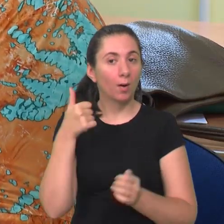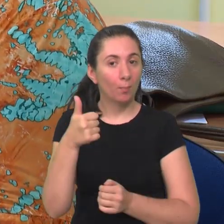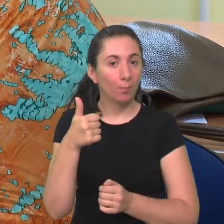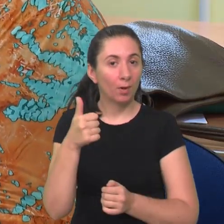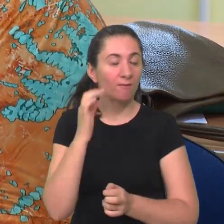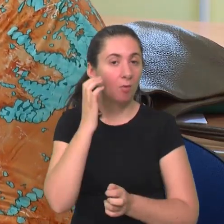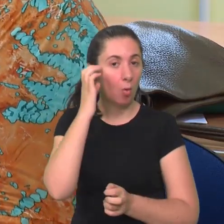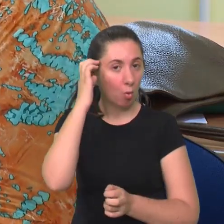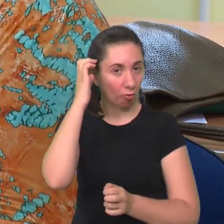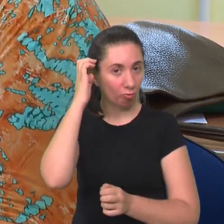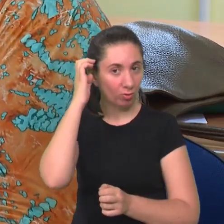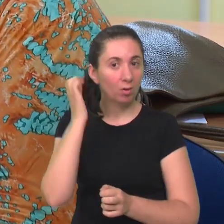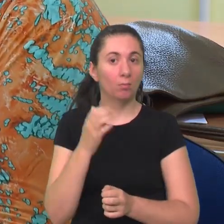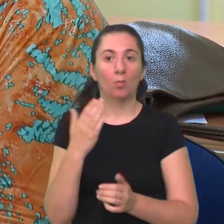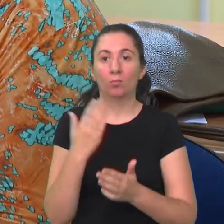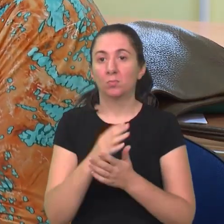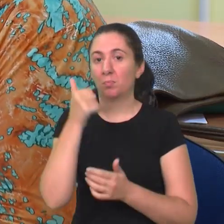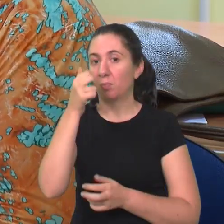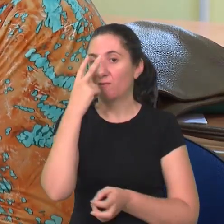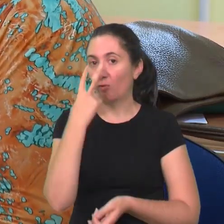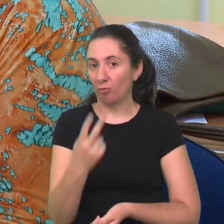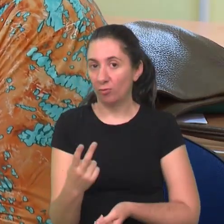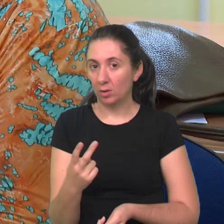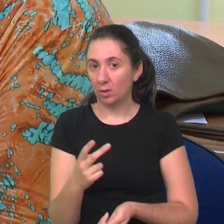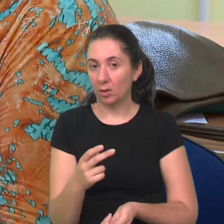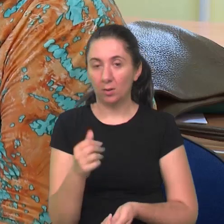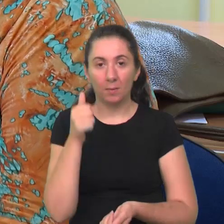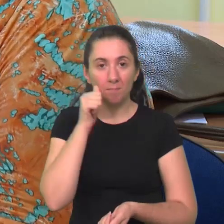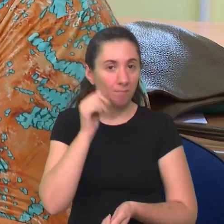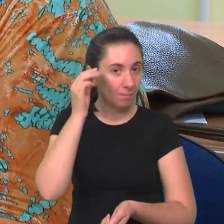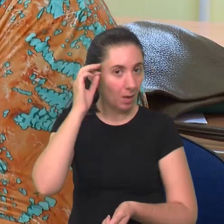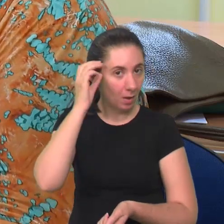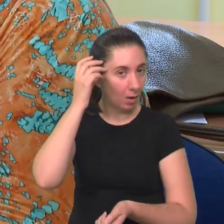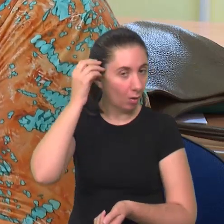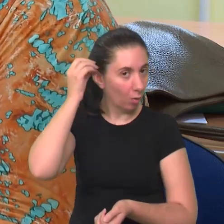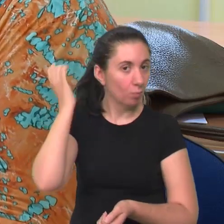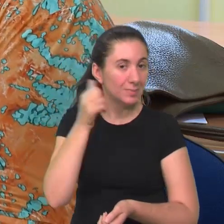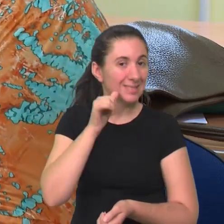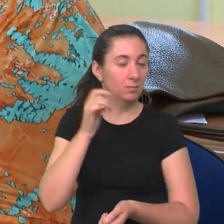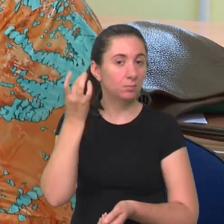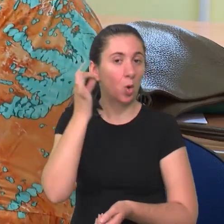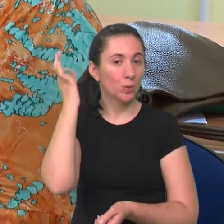najprije ovdje. I tu, hvala Bogu, vidite, prvo izvire ove sjede.